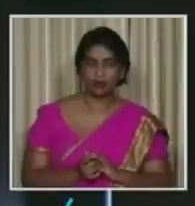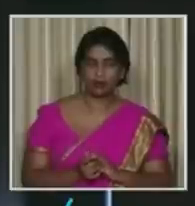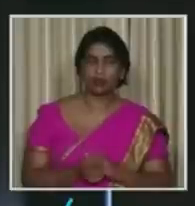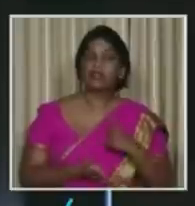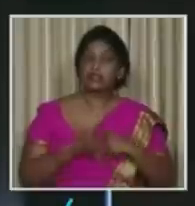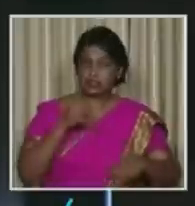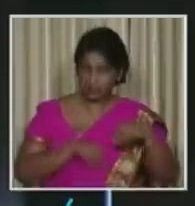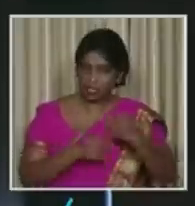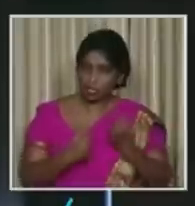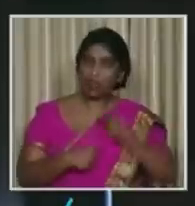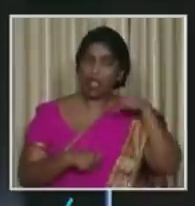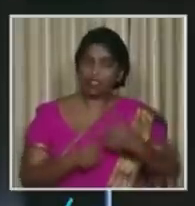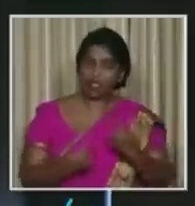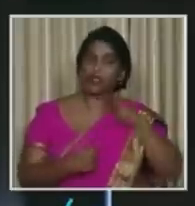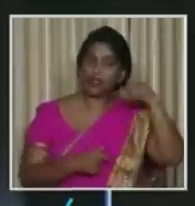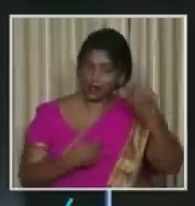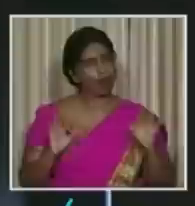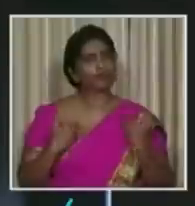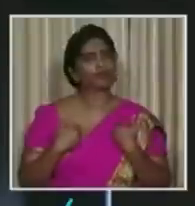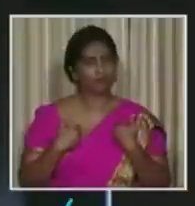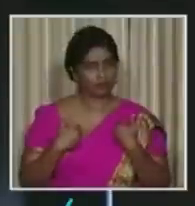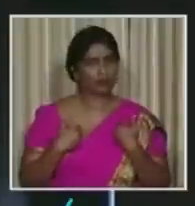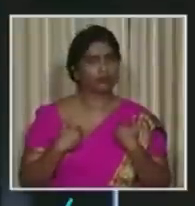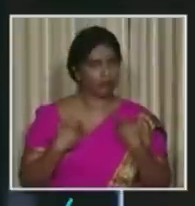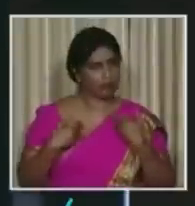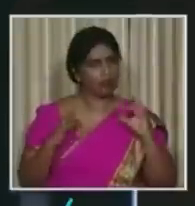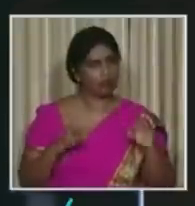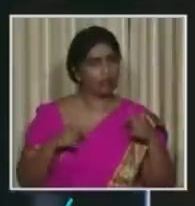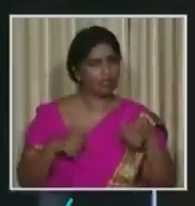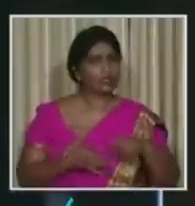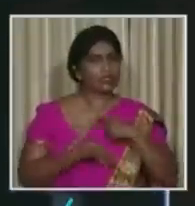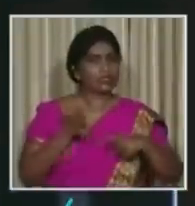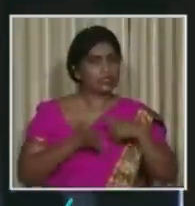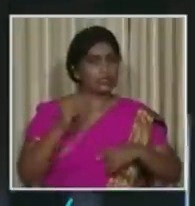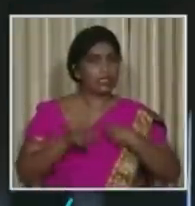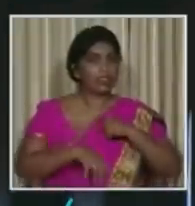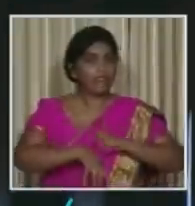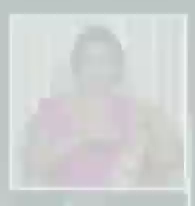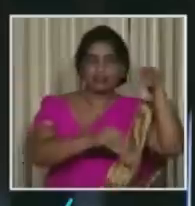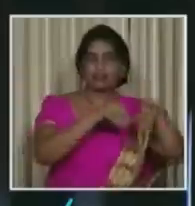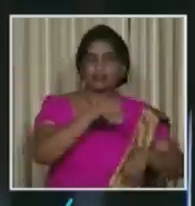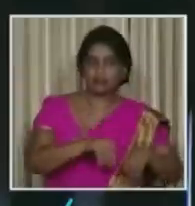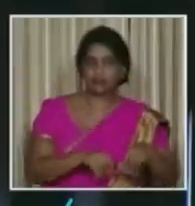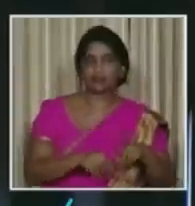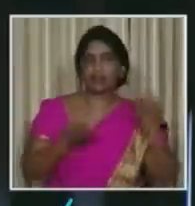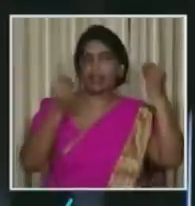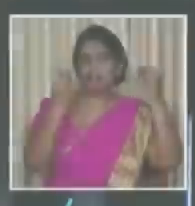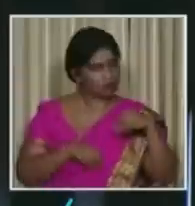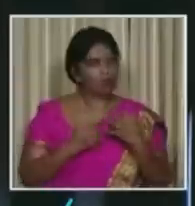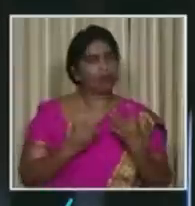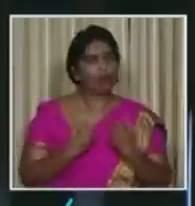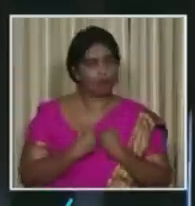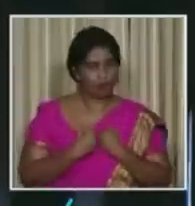අපිට ඡන්දේ අදත් ඕන හෙටත් ඕන. අපි මේ ලෑස්ති වෙලා ඉන්නේ. අපි ලෑස්ති වෙලා දැන් මම මේ ඡන්දේ දාන්න නැකතුත් බලාගෙන හිටියේ. වැඩි කෙලවල